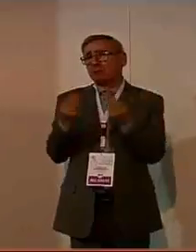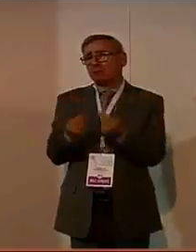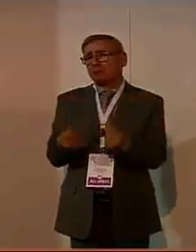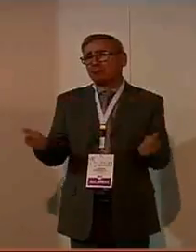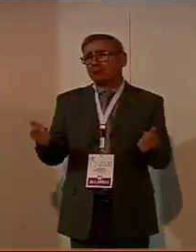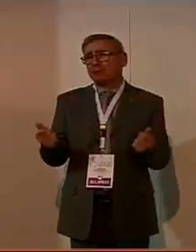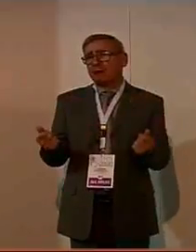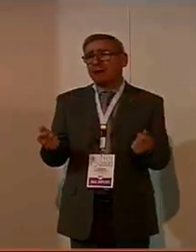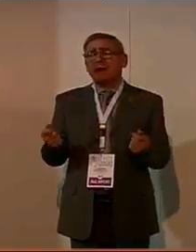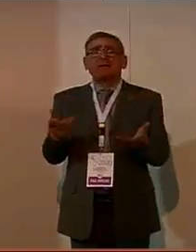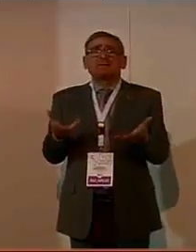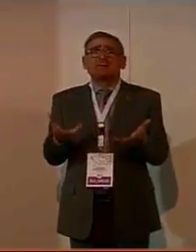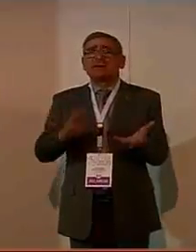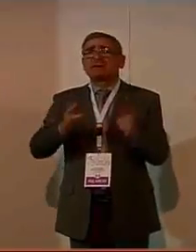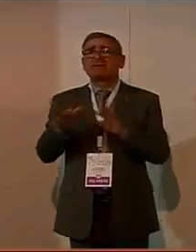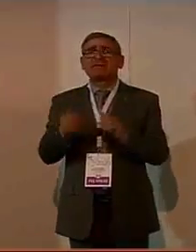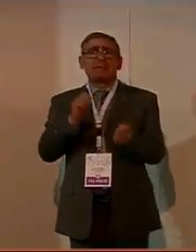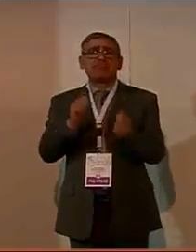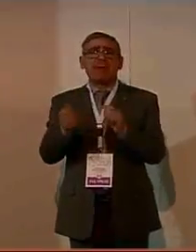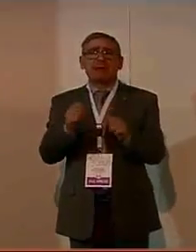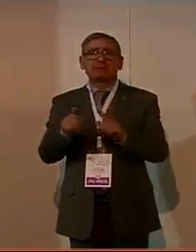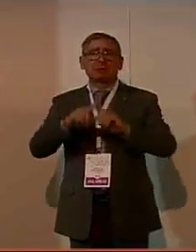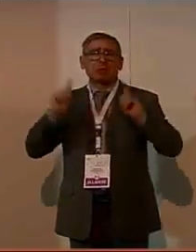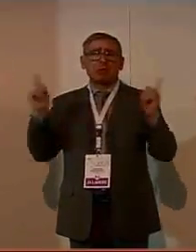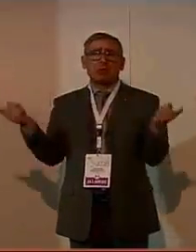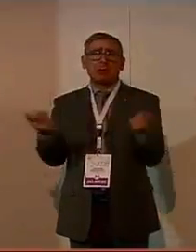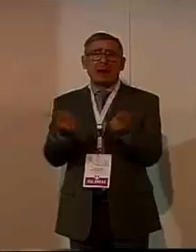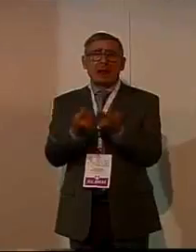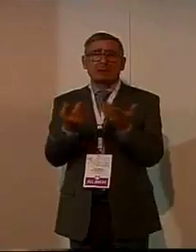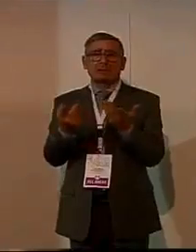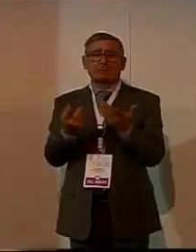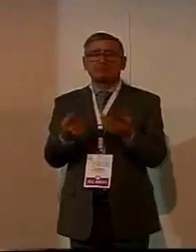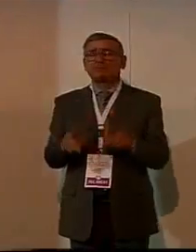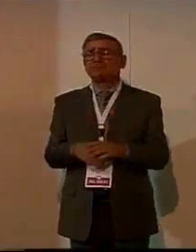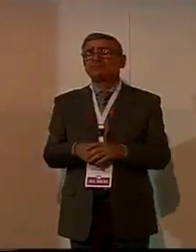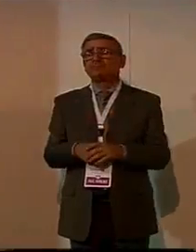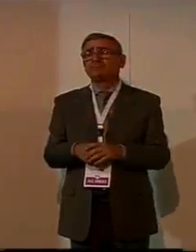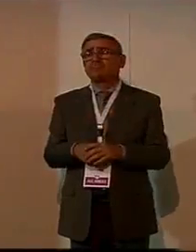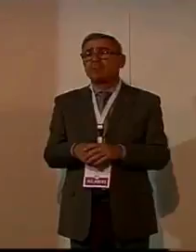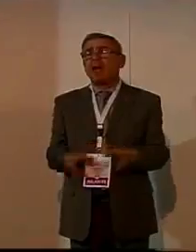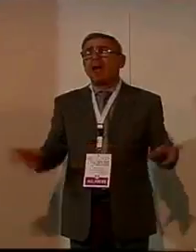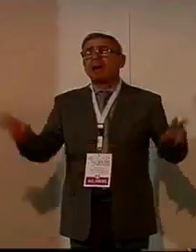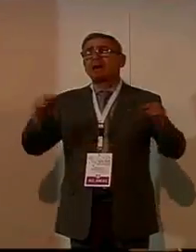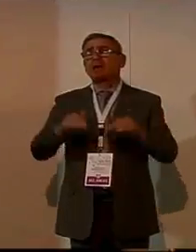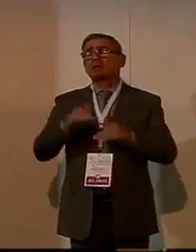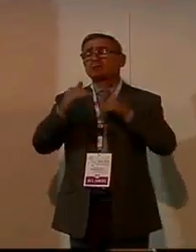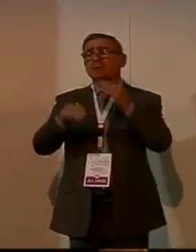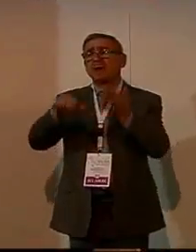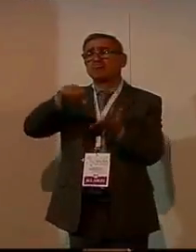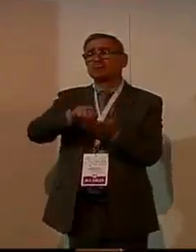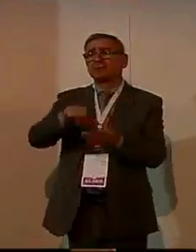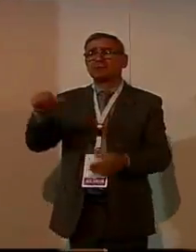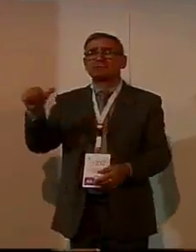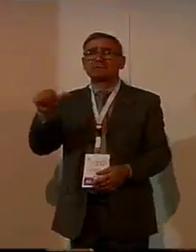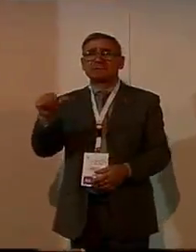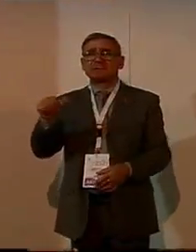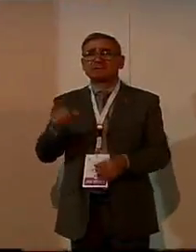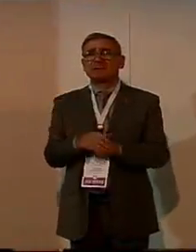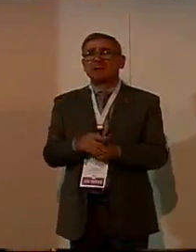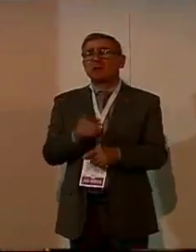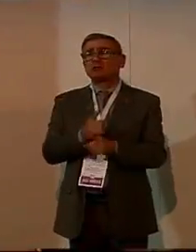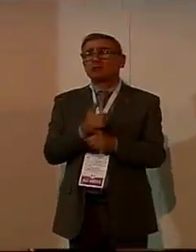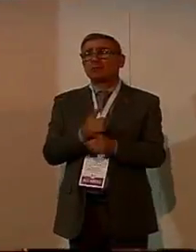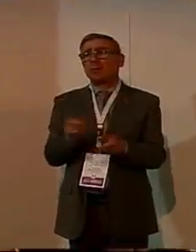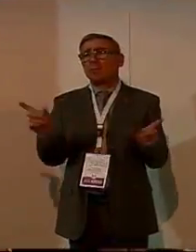una merce come le altre chiudo sento dire ricostruiamo il centrosinistra perché bisogna fermare i populisti ok